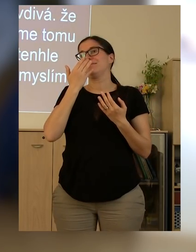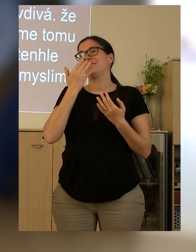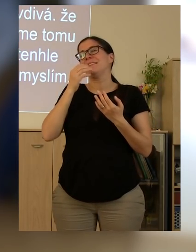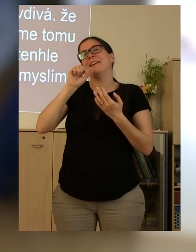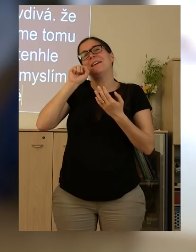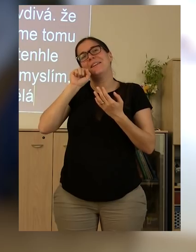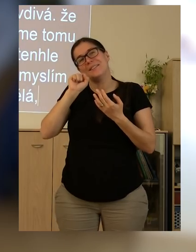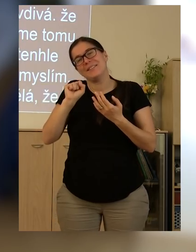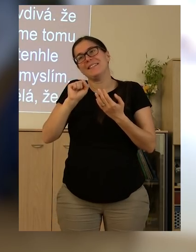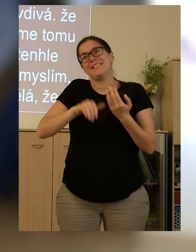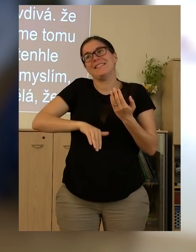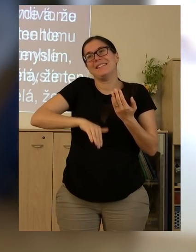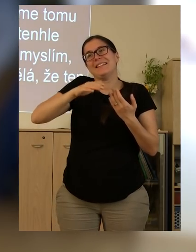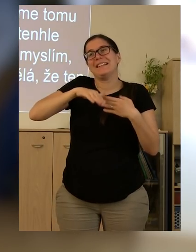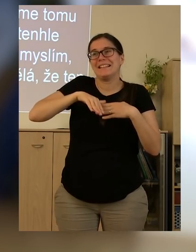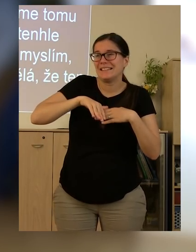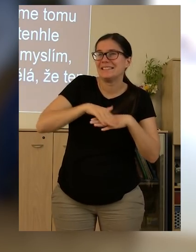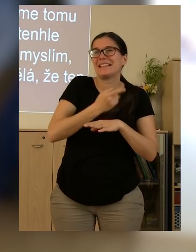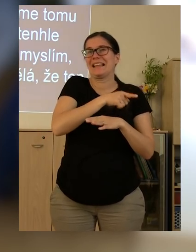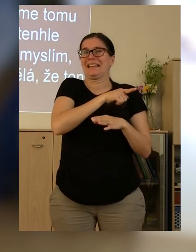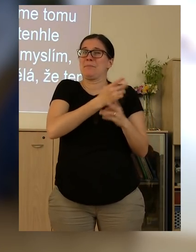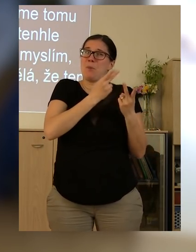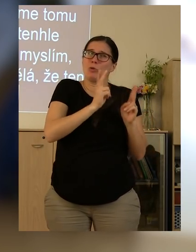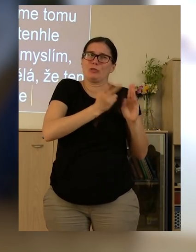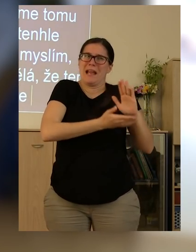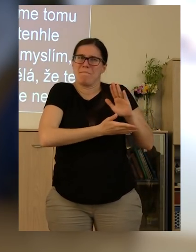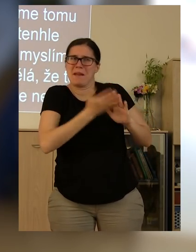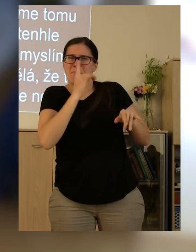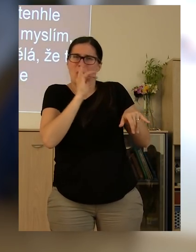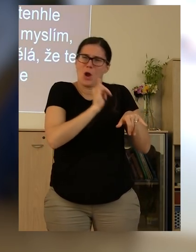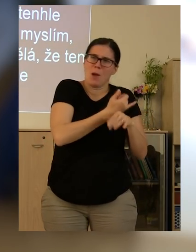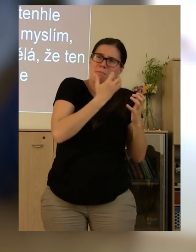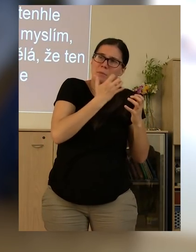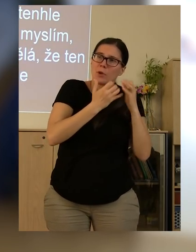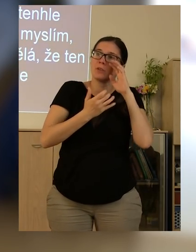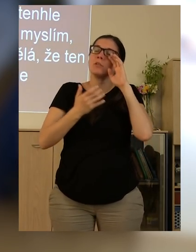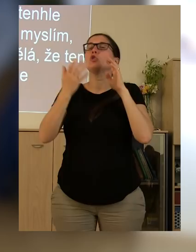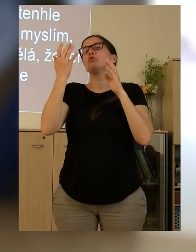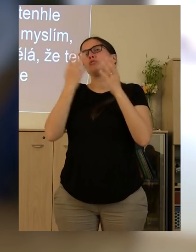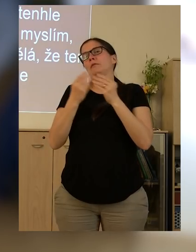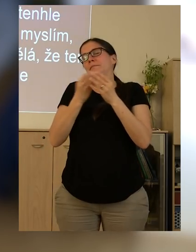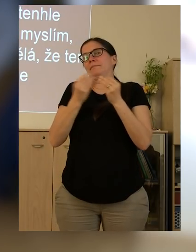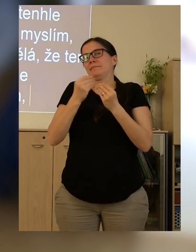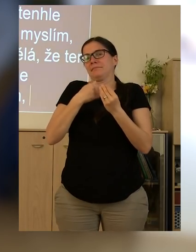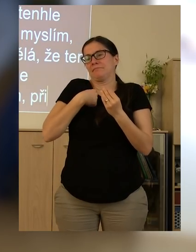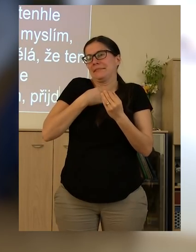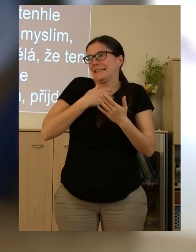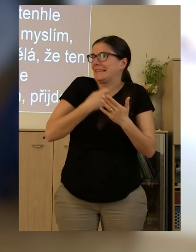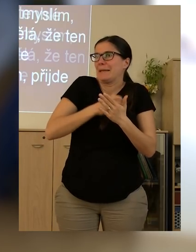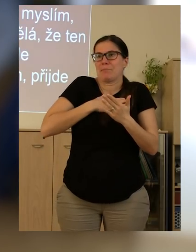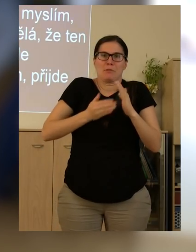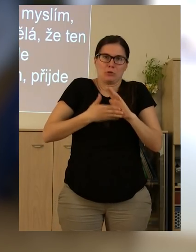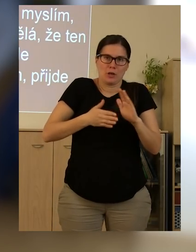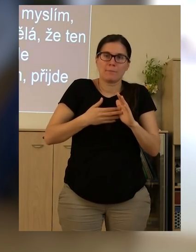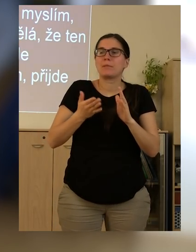nesmyslný. Xkrát slyším, já říkám vždycky ten příklad, že přijde za mnou člověk a říká, ve snu za